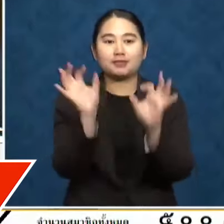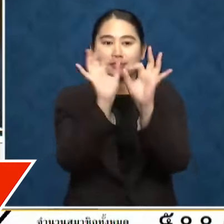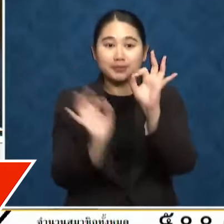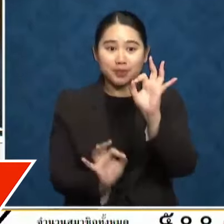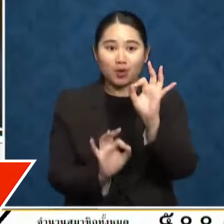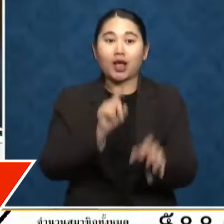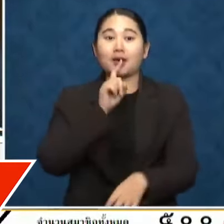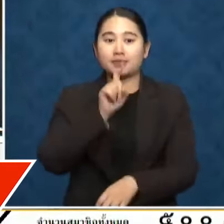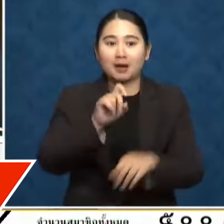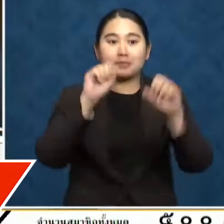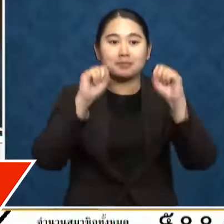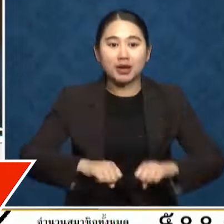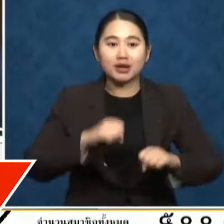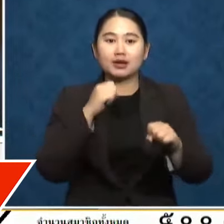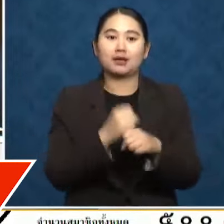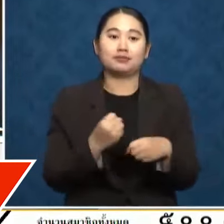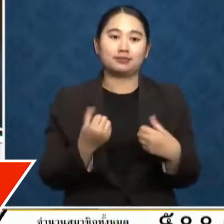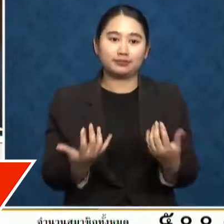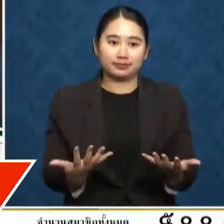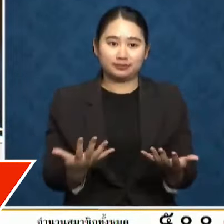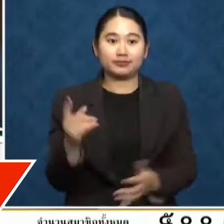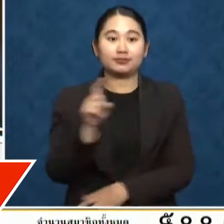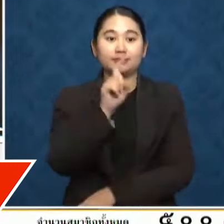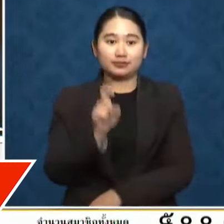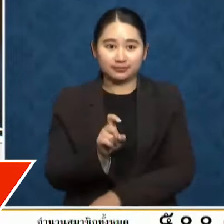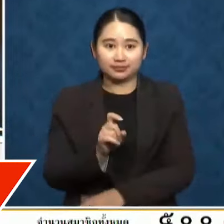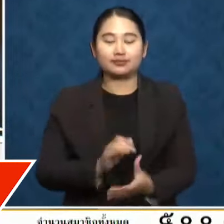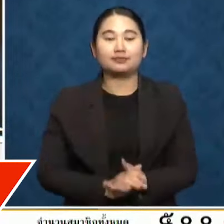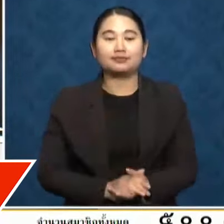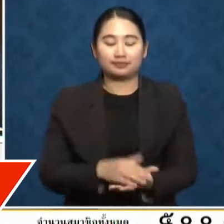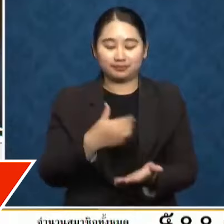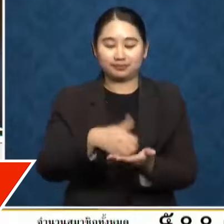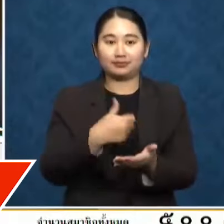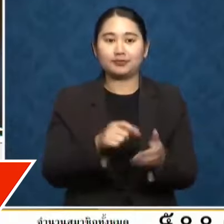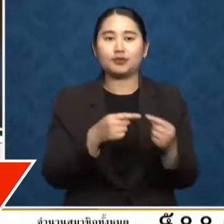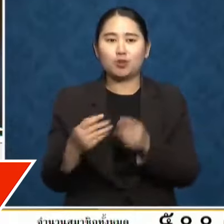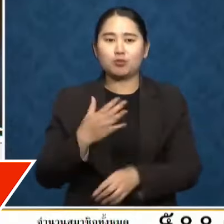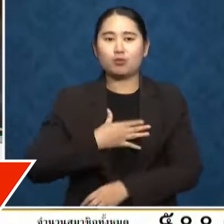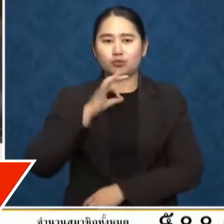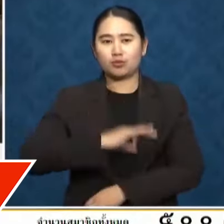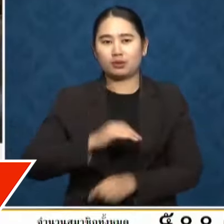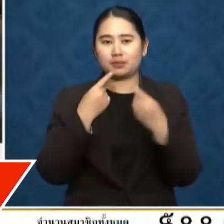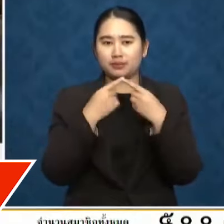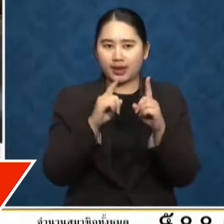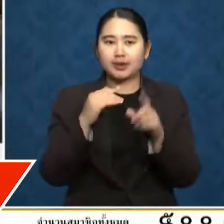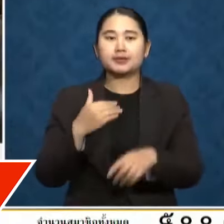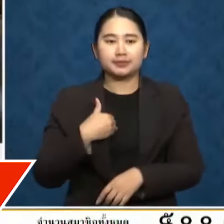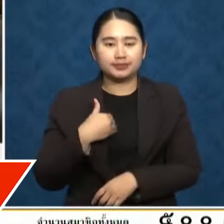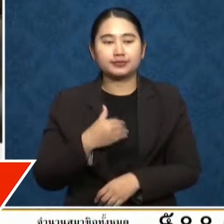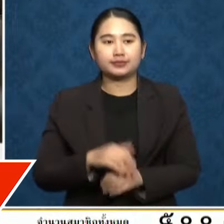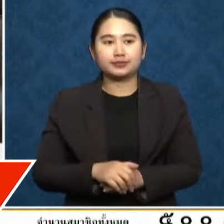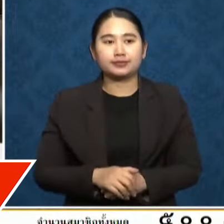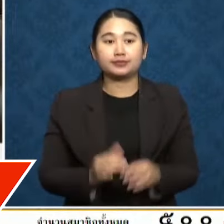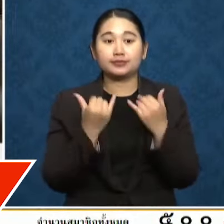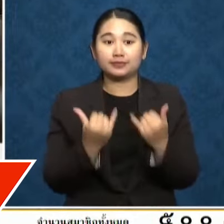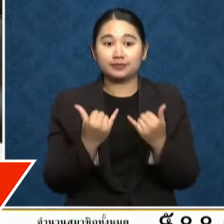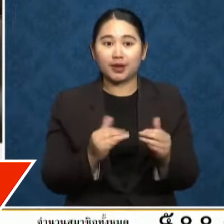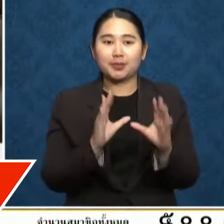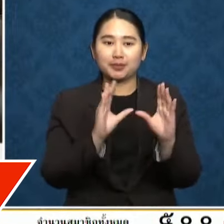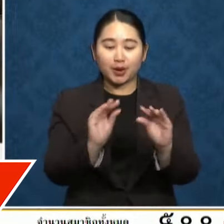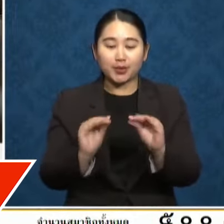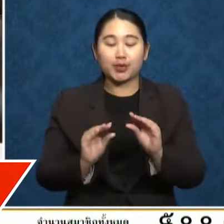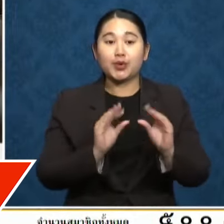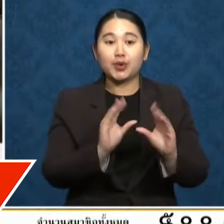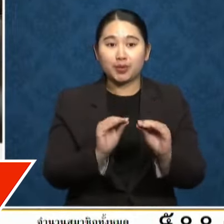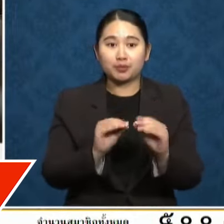ำถามในการโงมติอย่ไรผมต้องบอกถัดไปครัวากประหาจใจเป็อย่างย่งครัว่าขนานี้เรากำลงอภิ